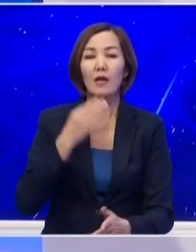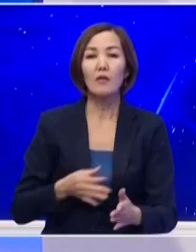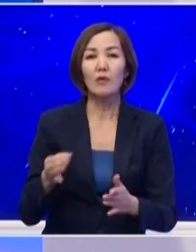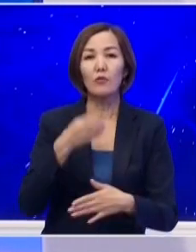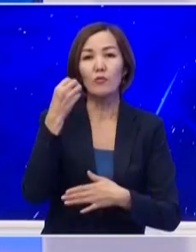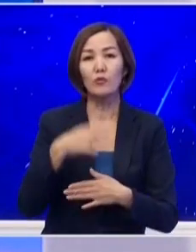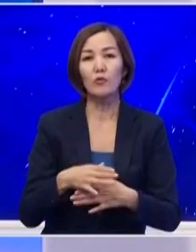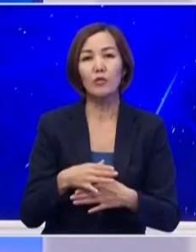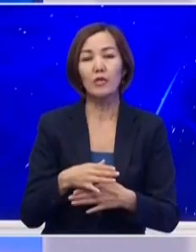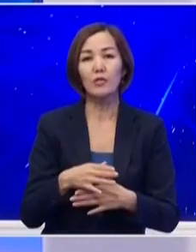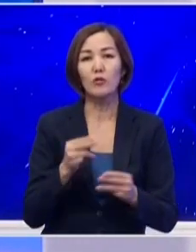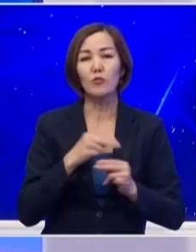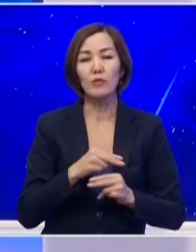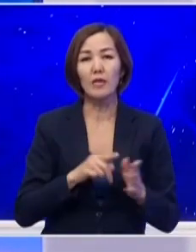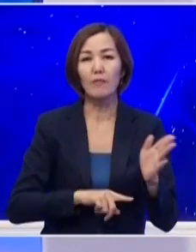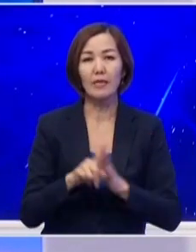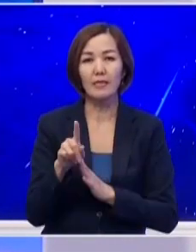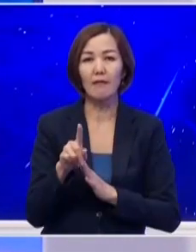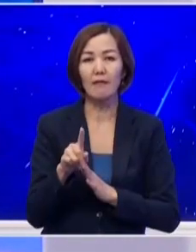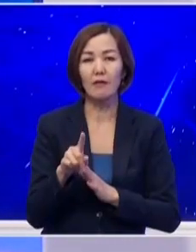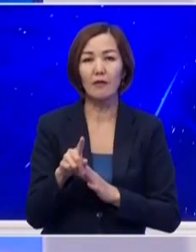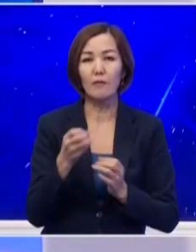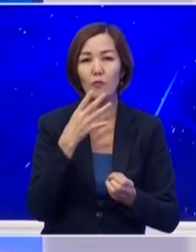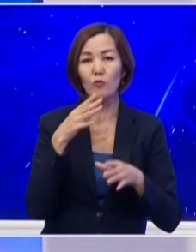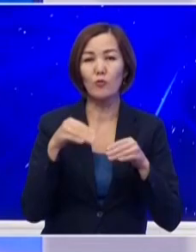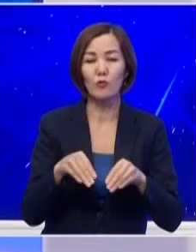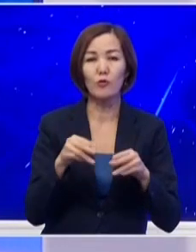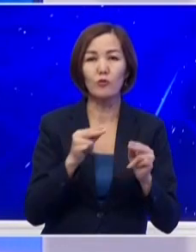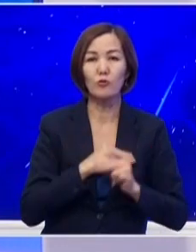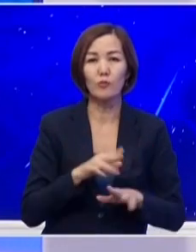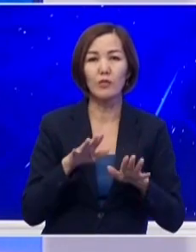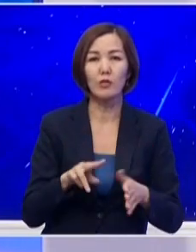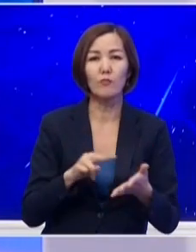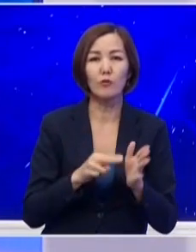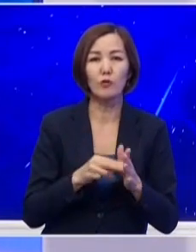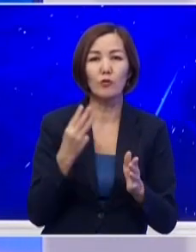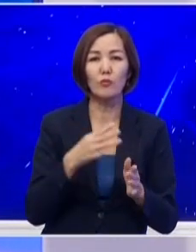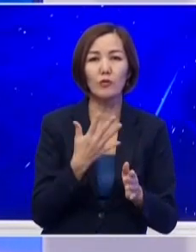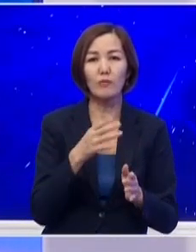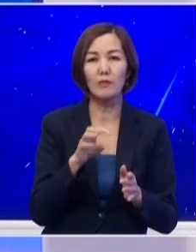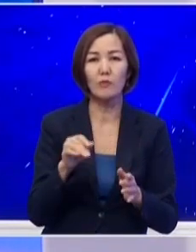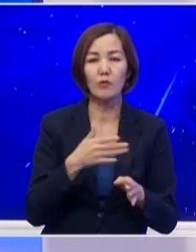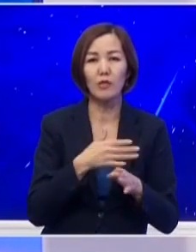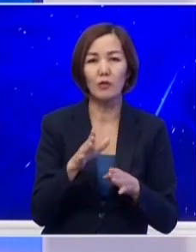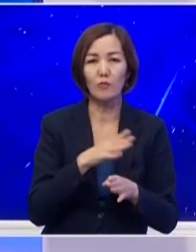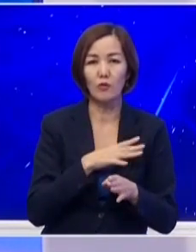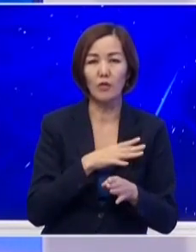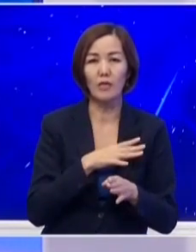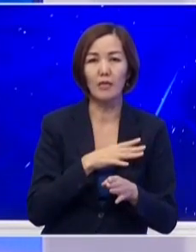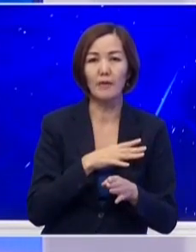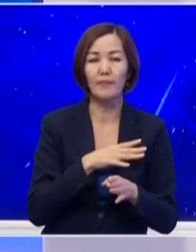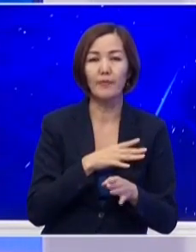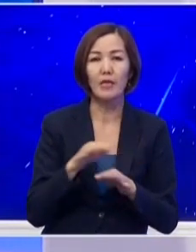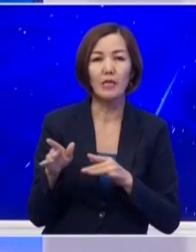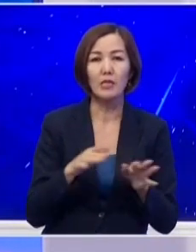Алматы облысы орталығында көгалдандыру жұмыстары басталды. Гүл отырғызу жұмыстарына жергілікті бюджеттен 35 миллион теңге қаржы бөлінген.